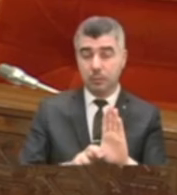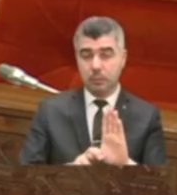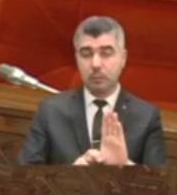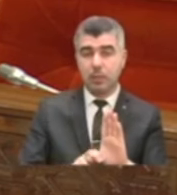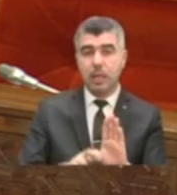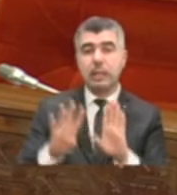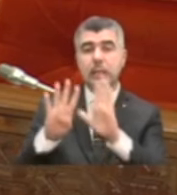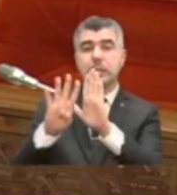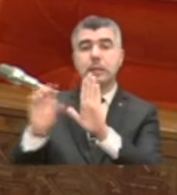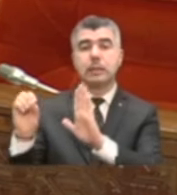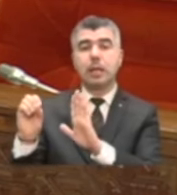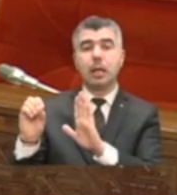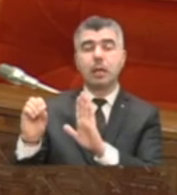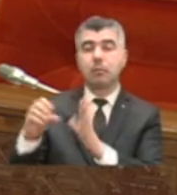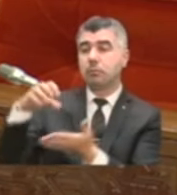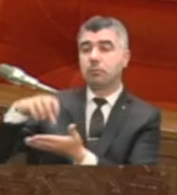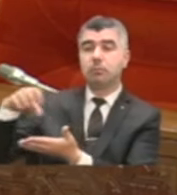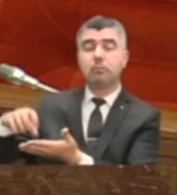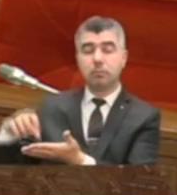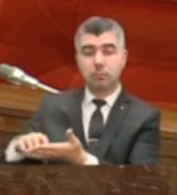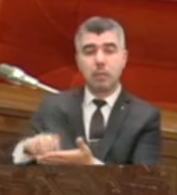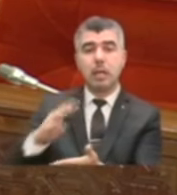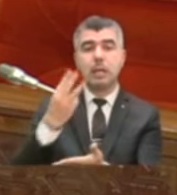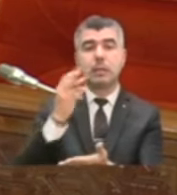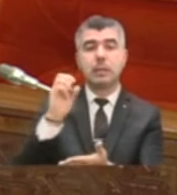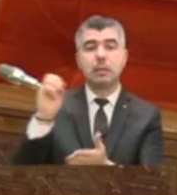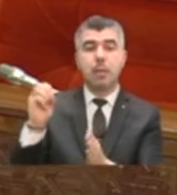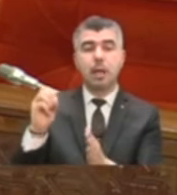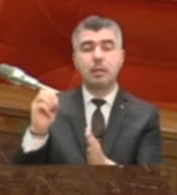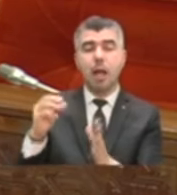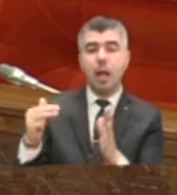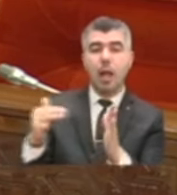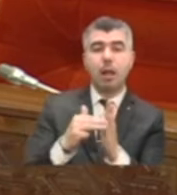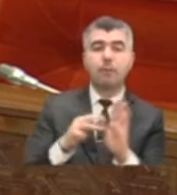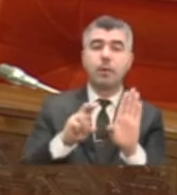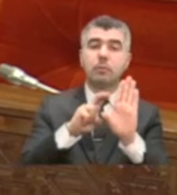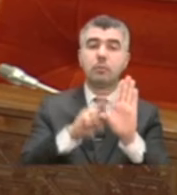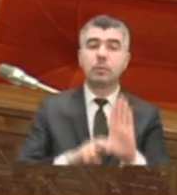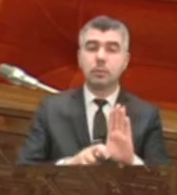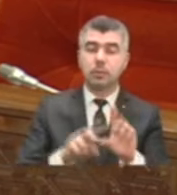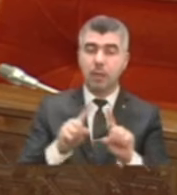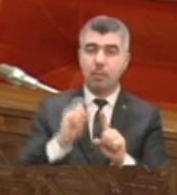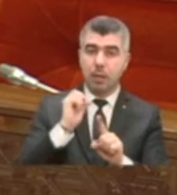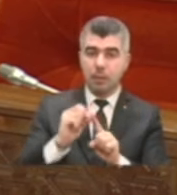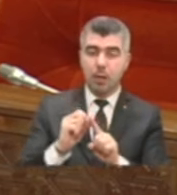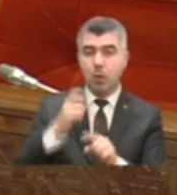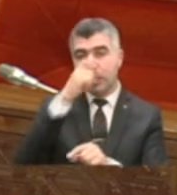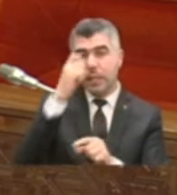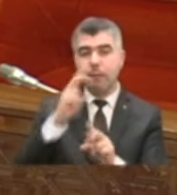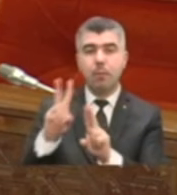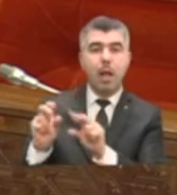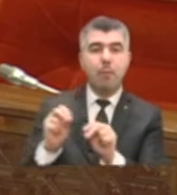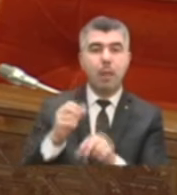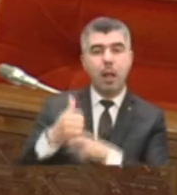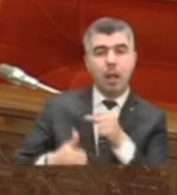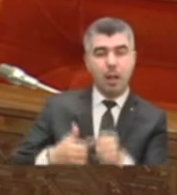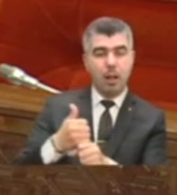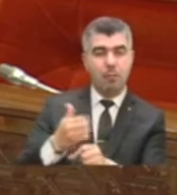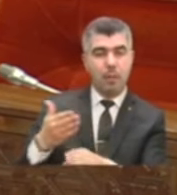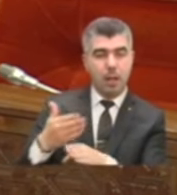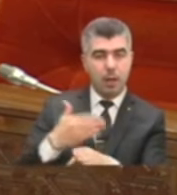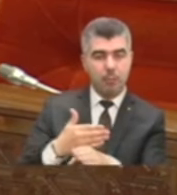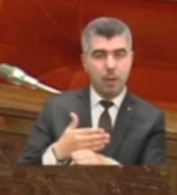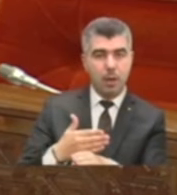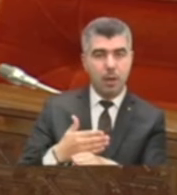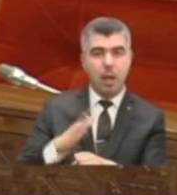وجهة، أي بزيادة تفوق 300,000 مقعد مقارنة مع الصيف السابق. وغادي تطلق الشركة 6 خطوط جوية دولية